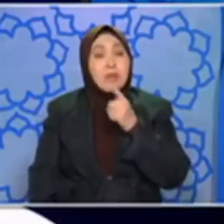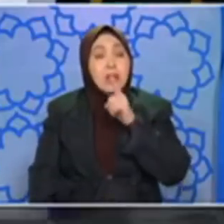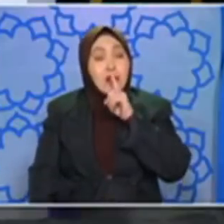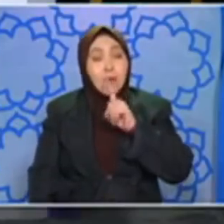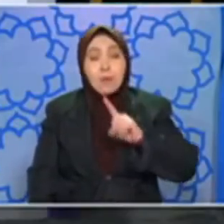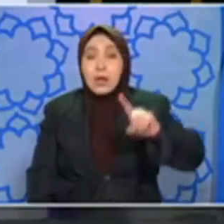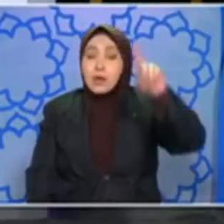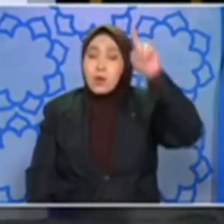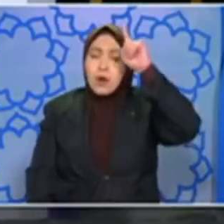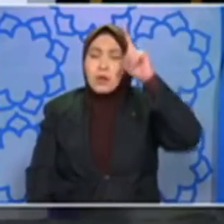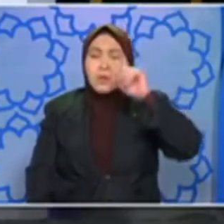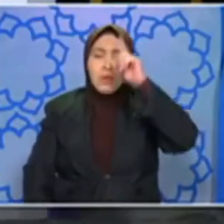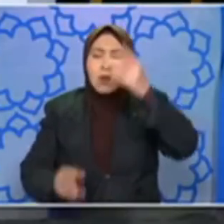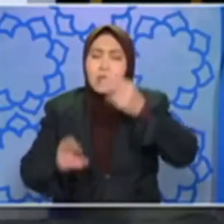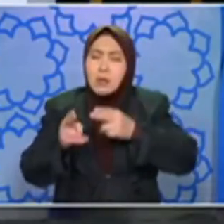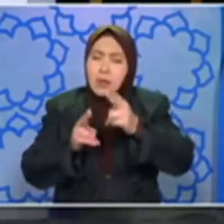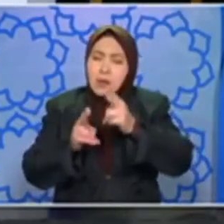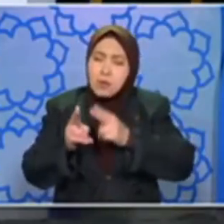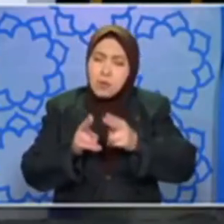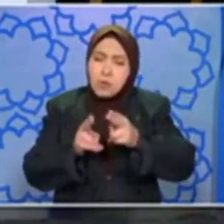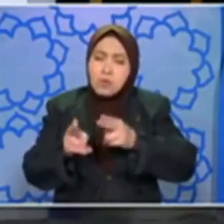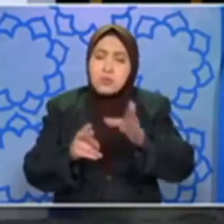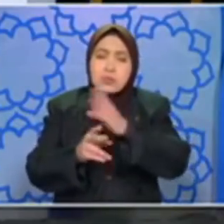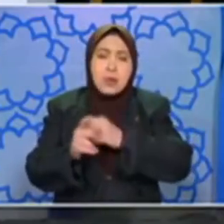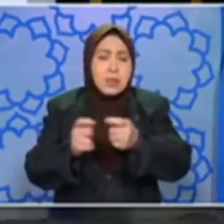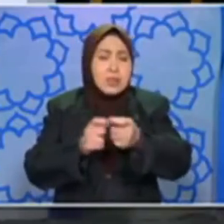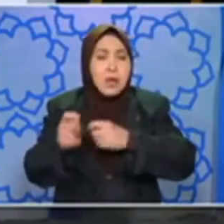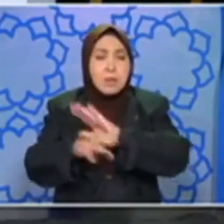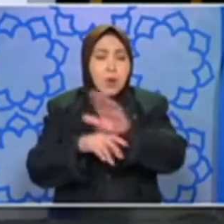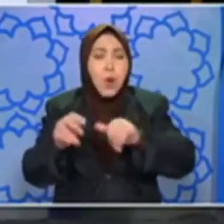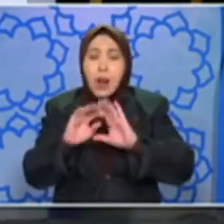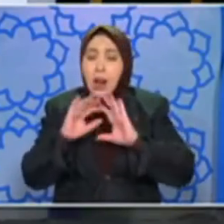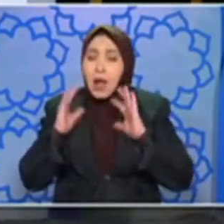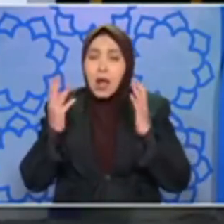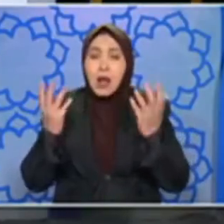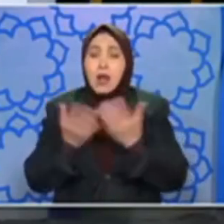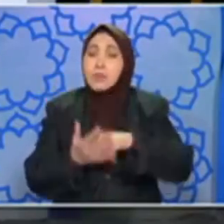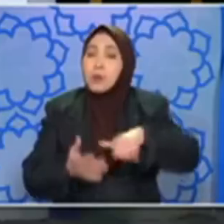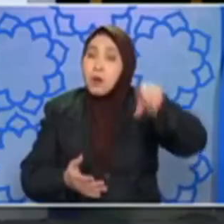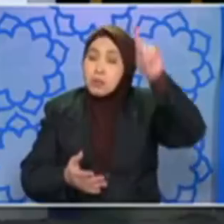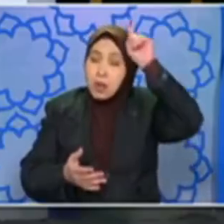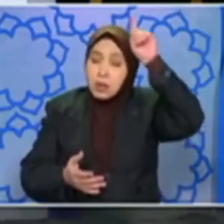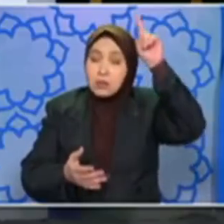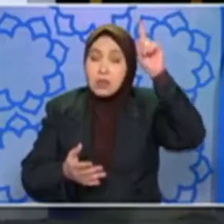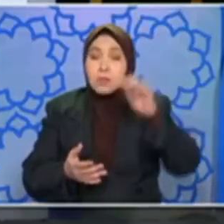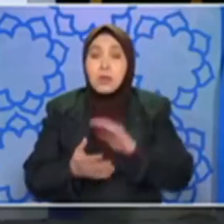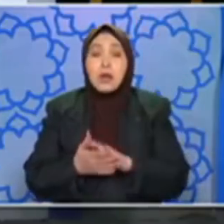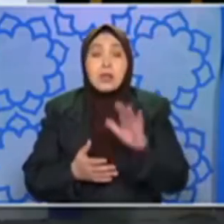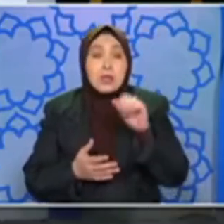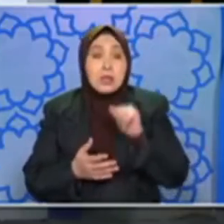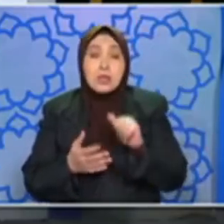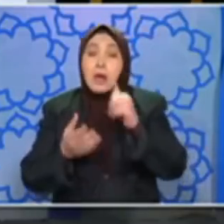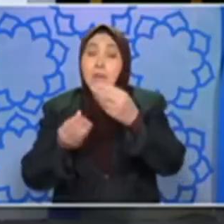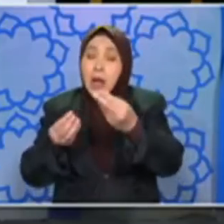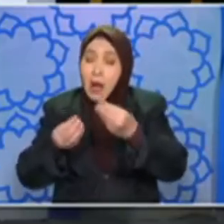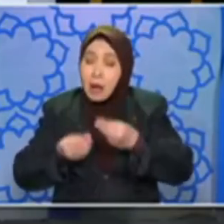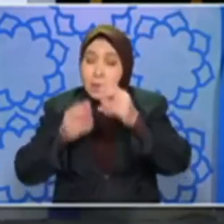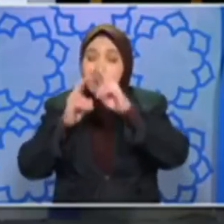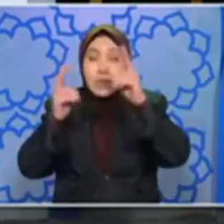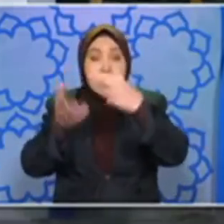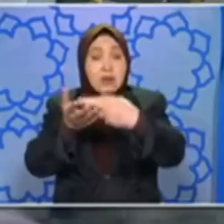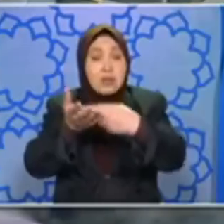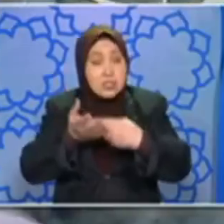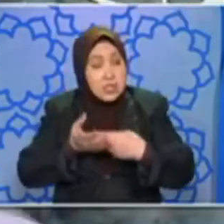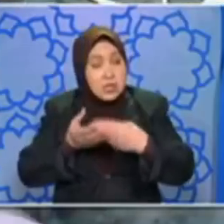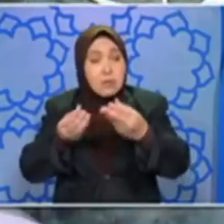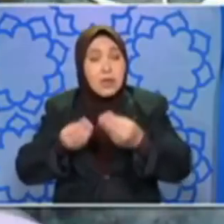Bismillahirrahmanirrahim. Alhamdulillahirabbil alamin. Wassalatu wassalamu ala Rasulillah. Ya Allah, ya Tuhan kami, ya Razzaq, ya Fattah, ya Alim, ya Allah,